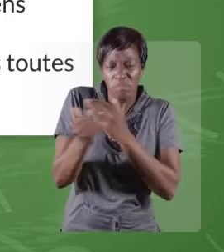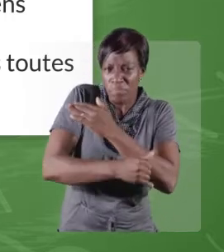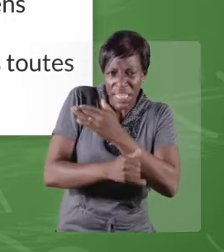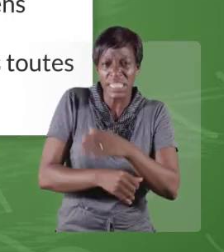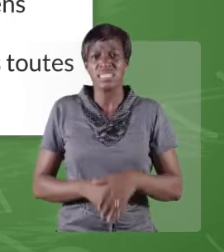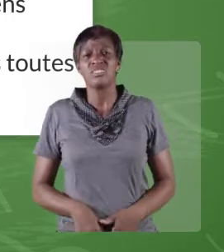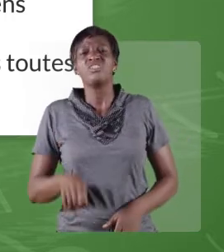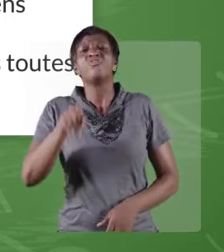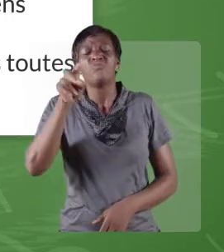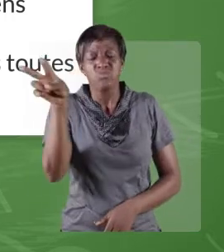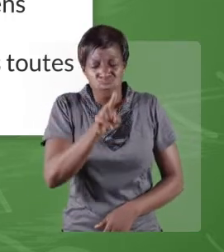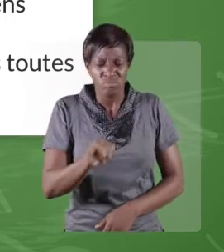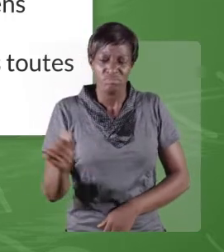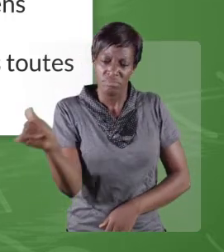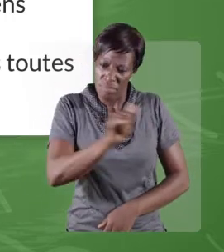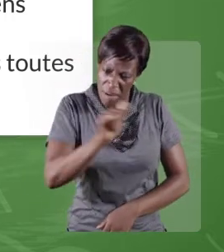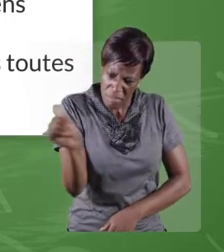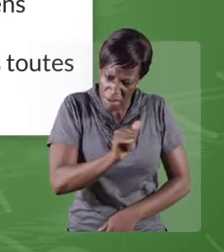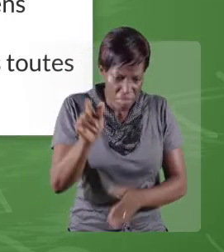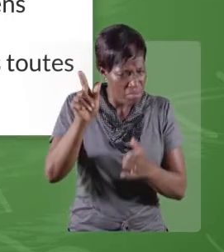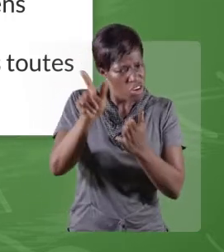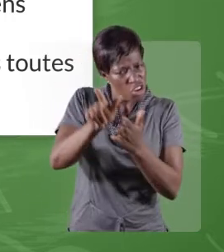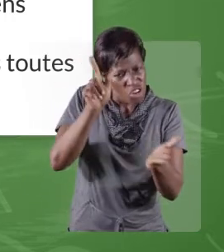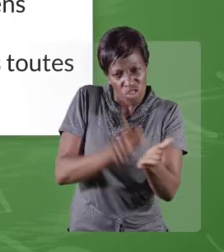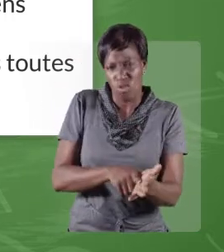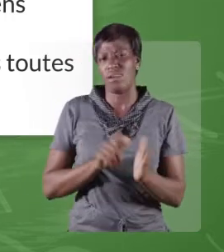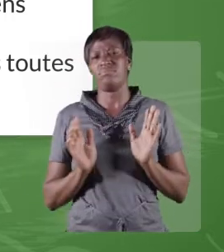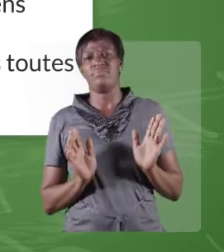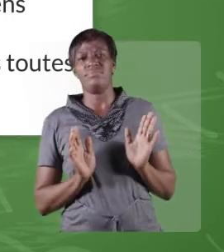avez les mêmes droits, vous êtes sur le même pied.